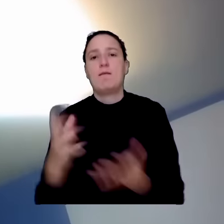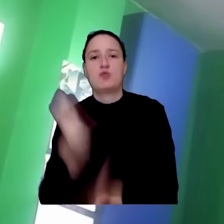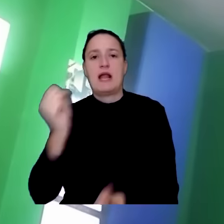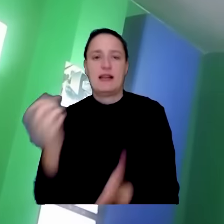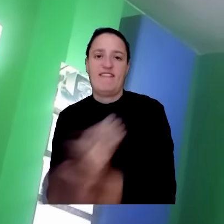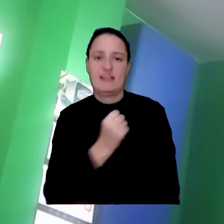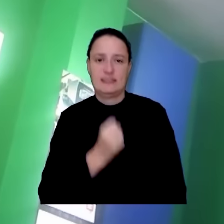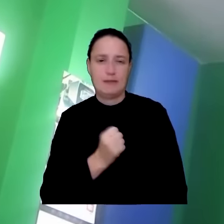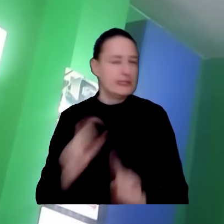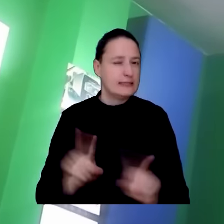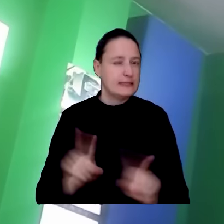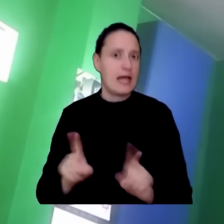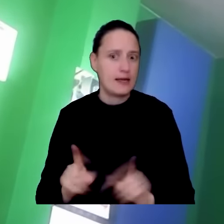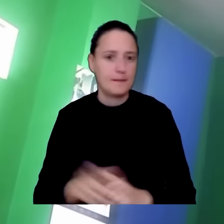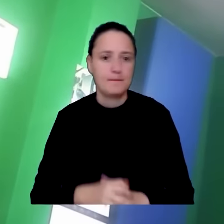Okay?